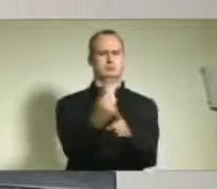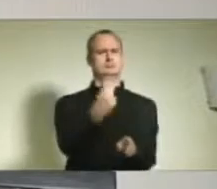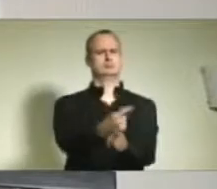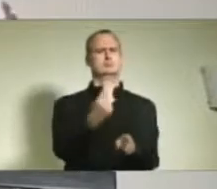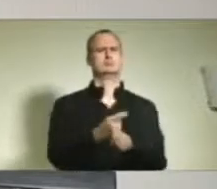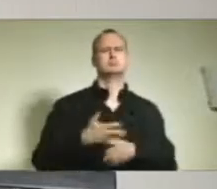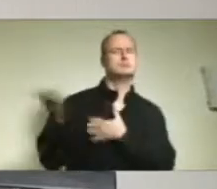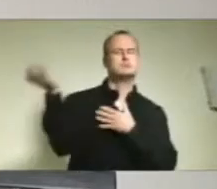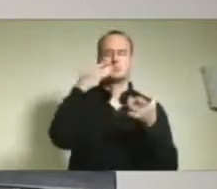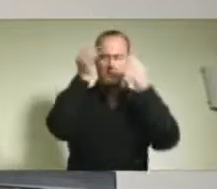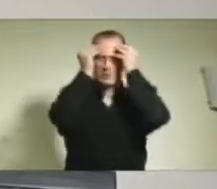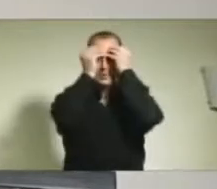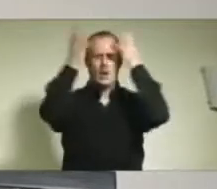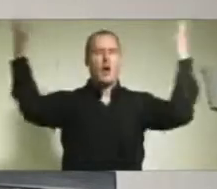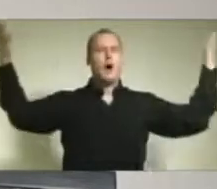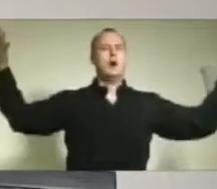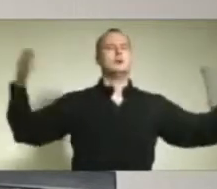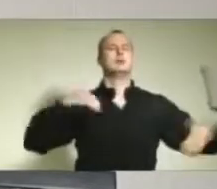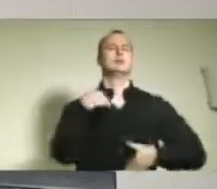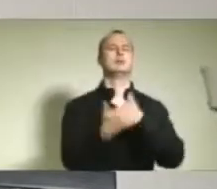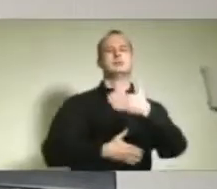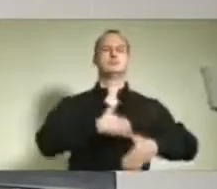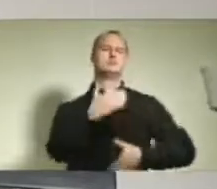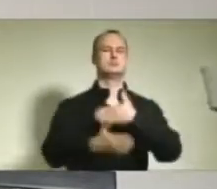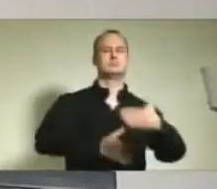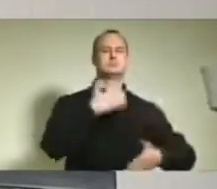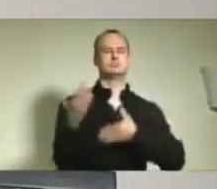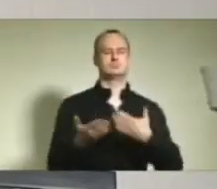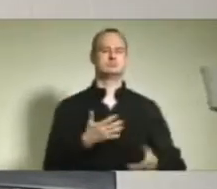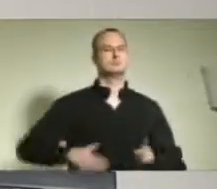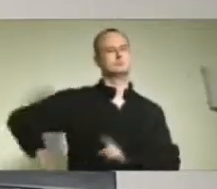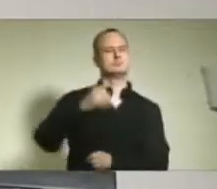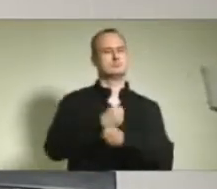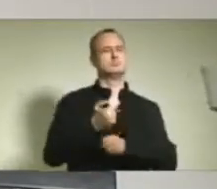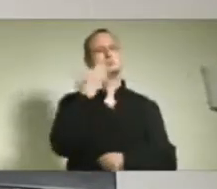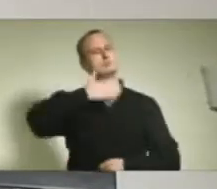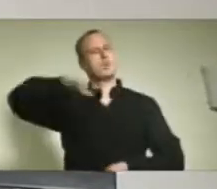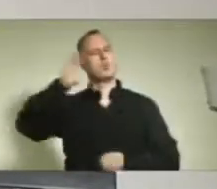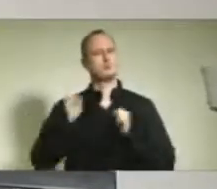exercer son travail dans les meilleures conditions possibles.